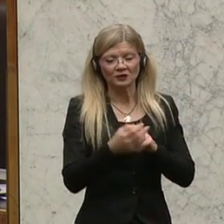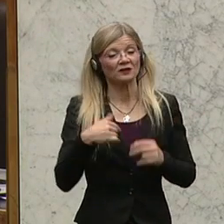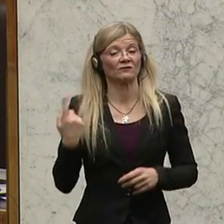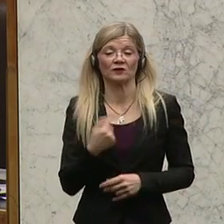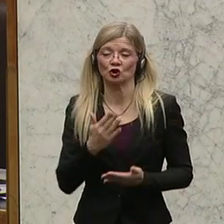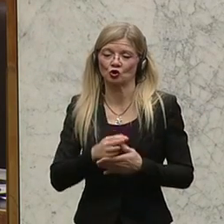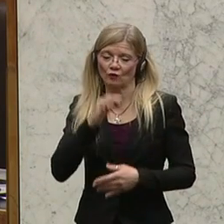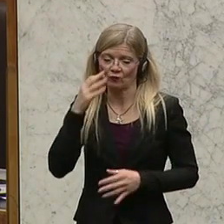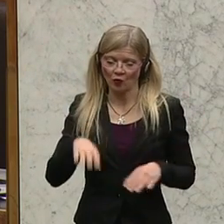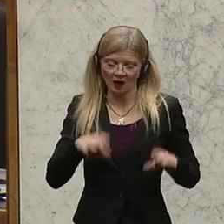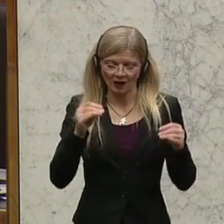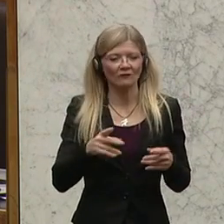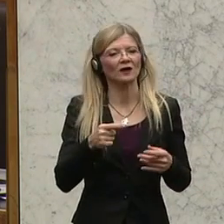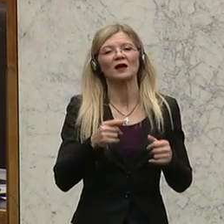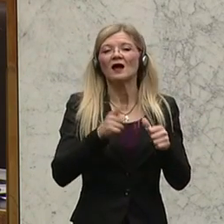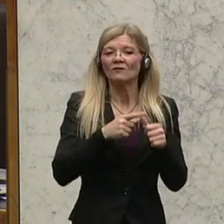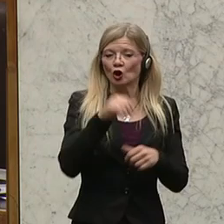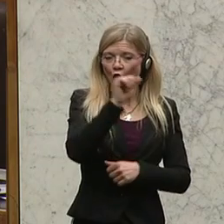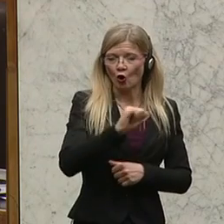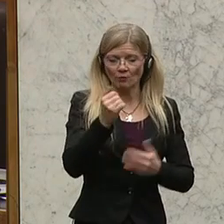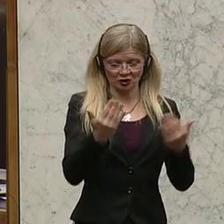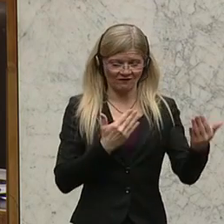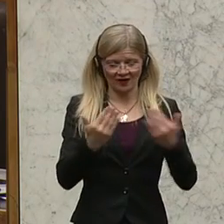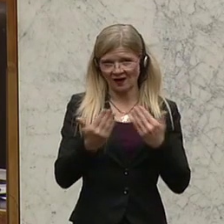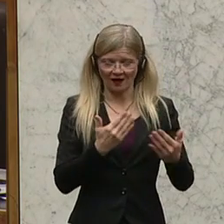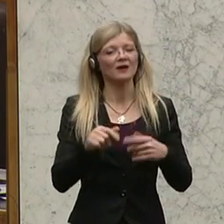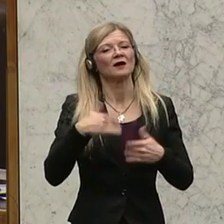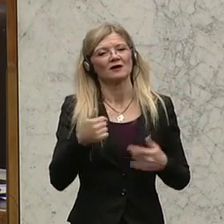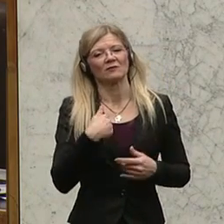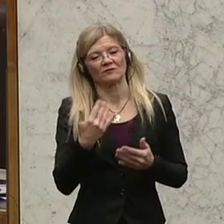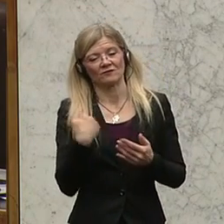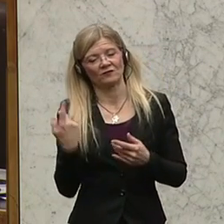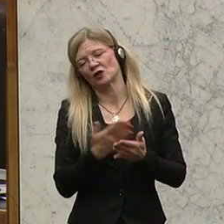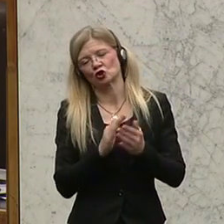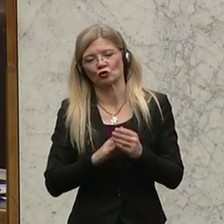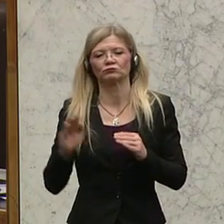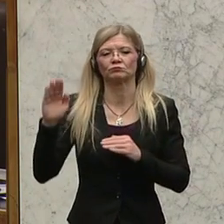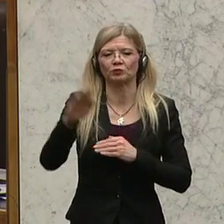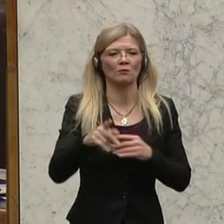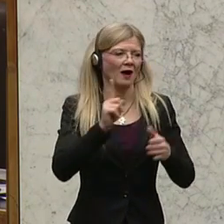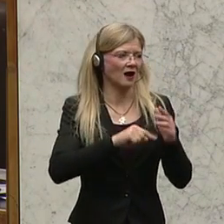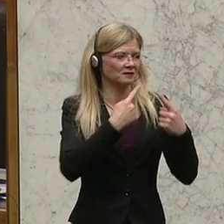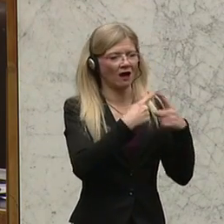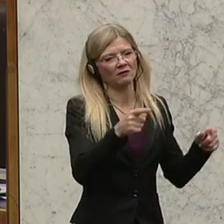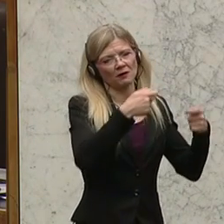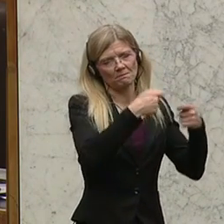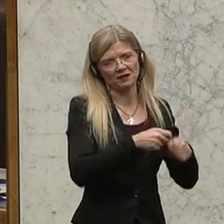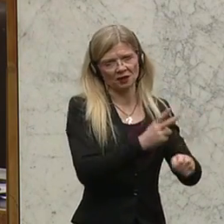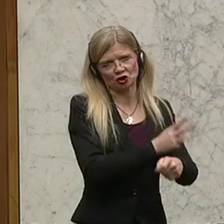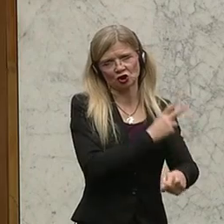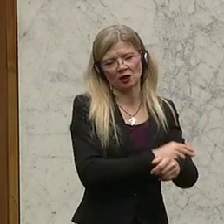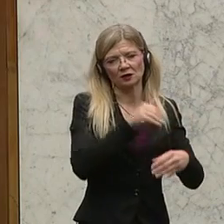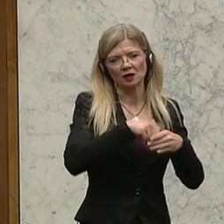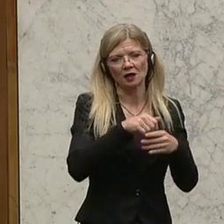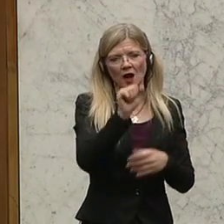hier sind wir im europäischen Vergleich sehr viel weiter als viele unserer Mitgliedstaaten in der Europäischen Union.